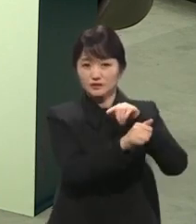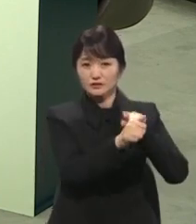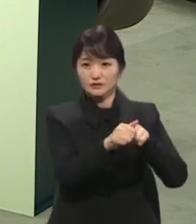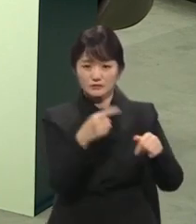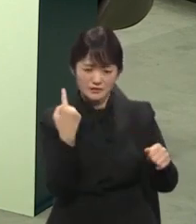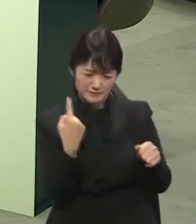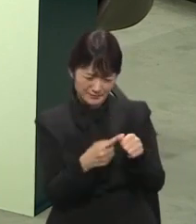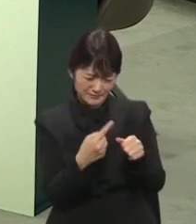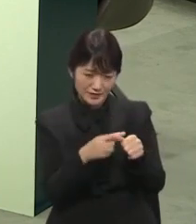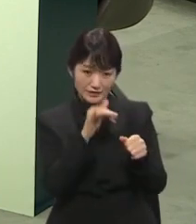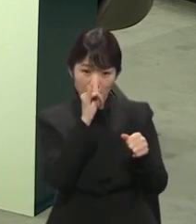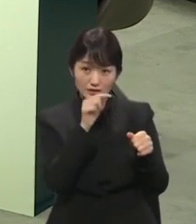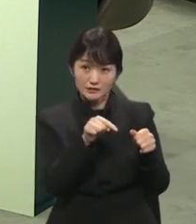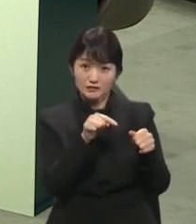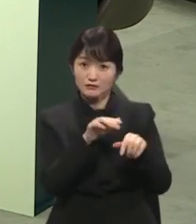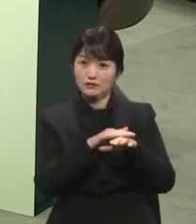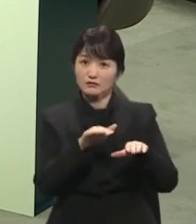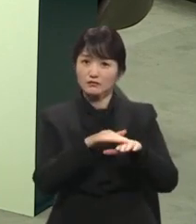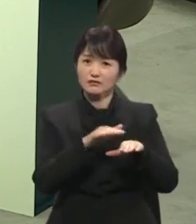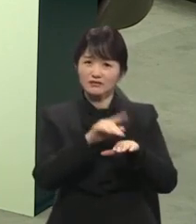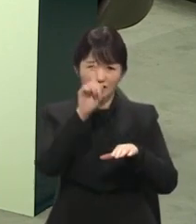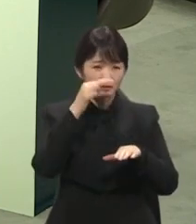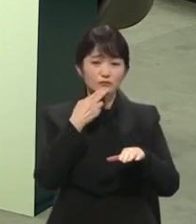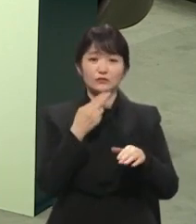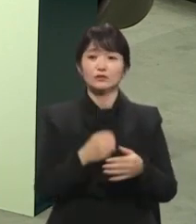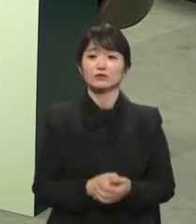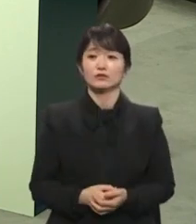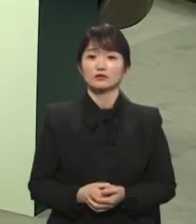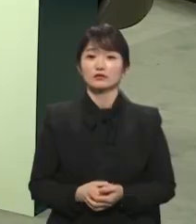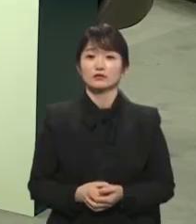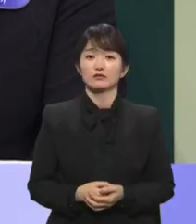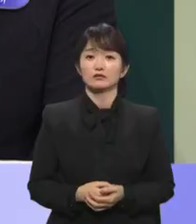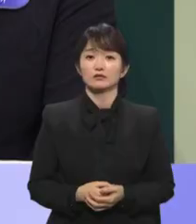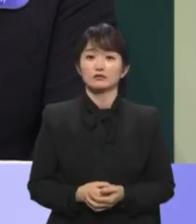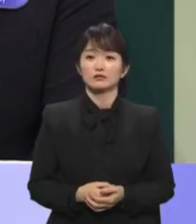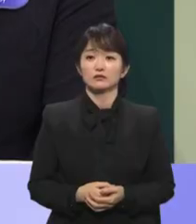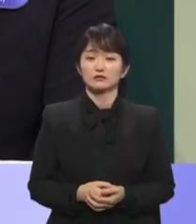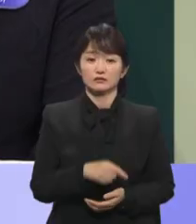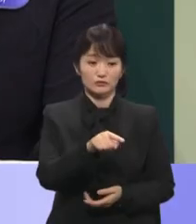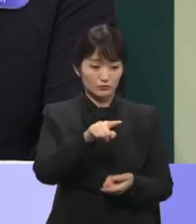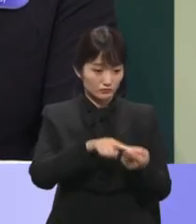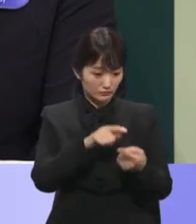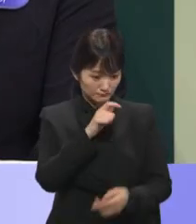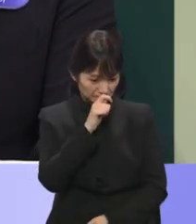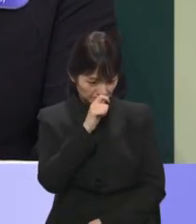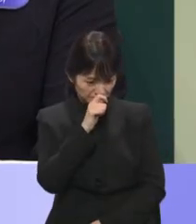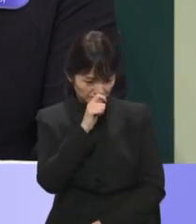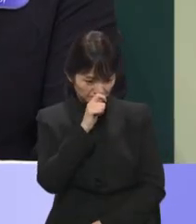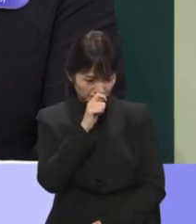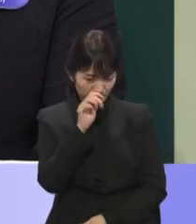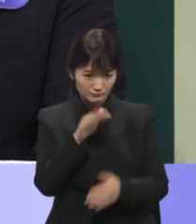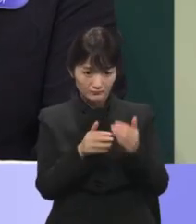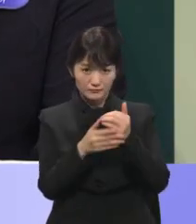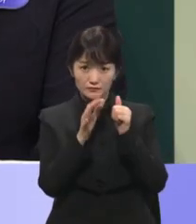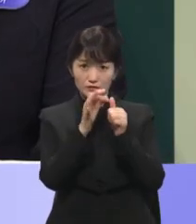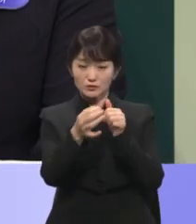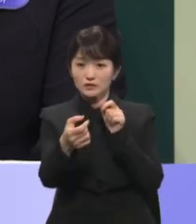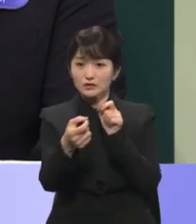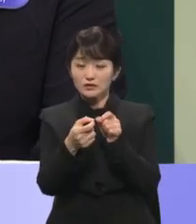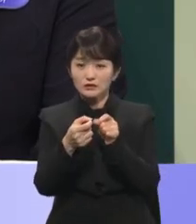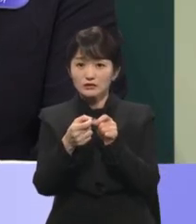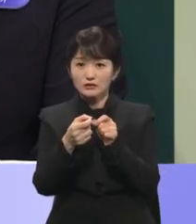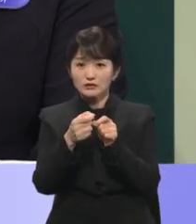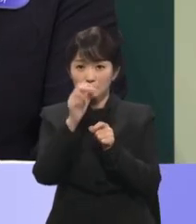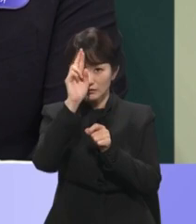지점들이 있잖아요 그게 지금 해결이 된게 하나도 없거든요 근데 지금 여기에 대해서 또 침묵하고 그대로 공천을 앞두고 간는은